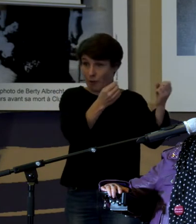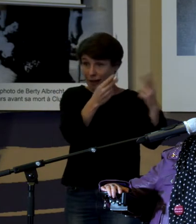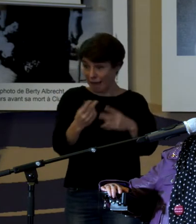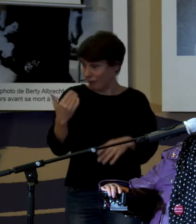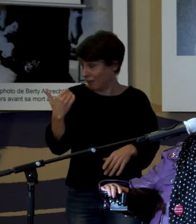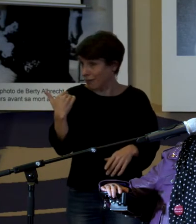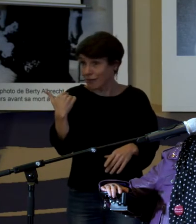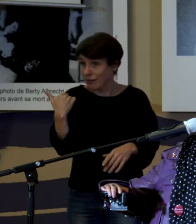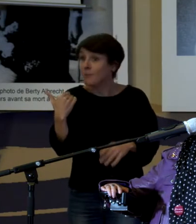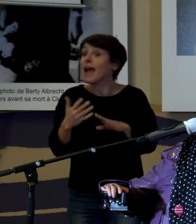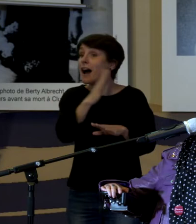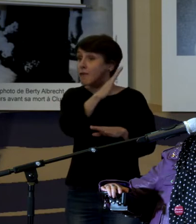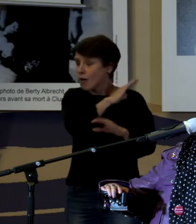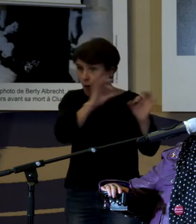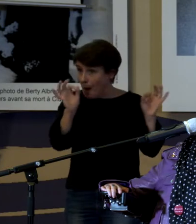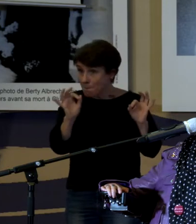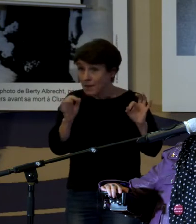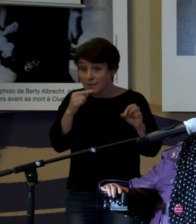il n'existait pas de moyen en fait